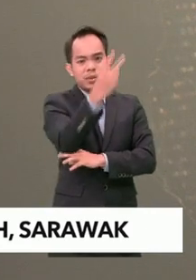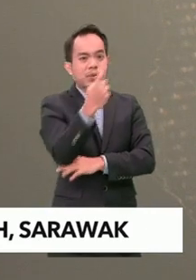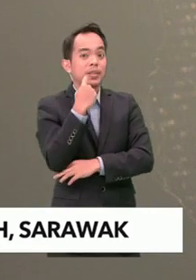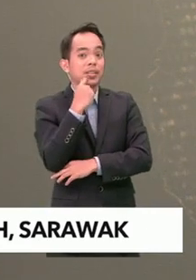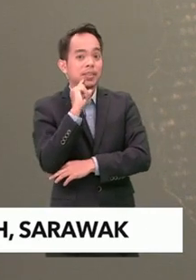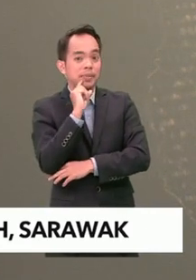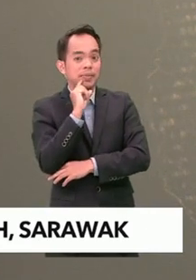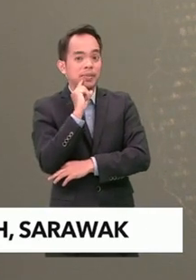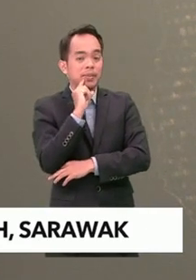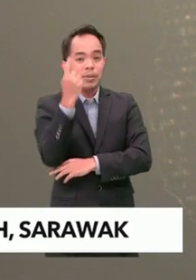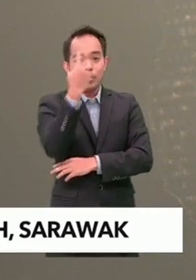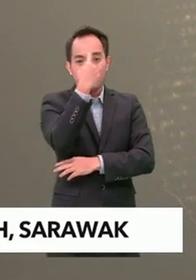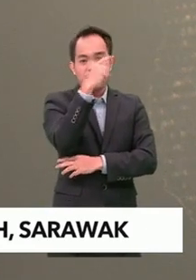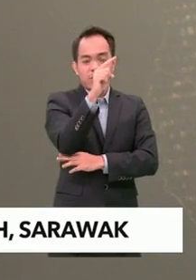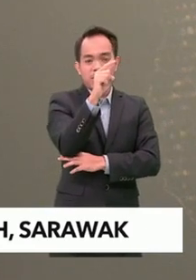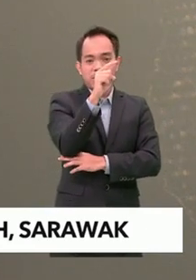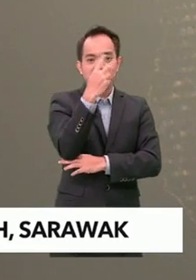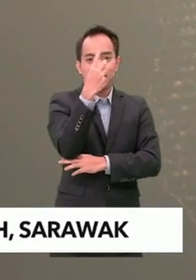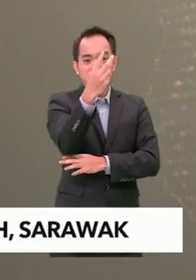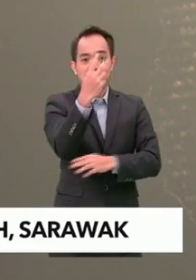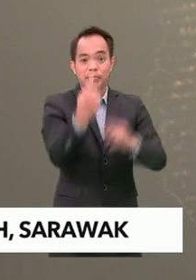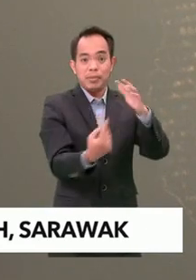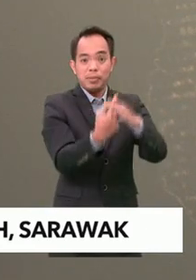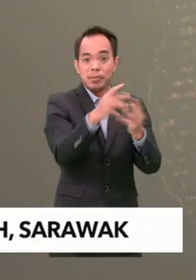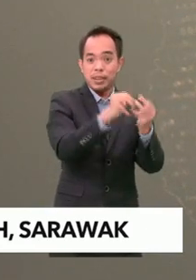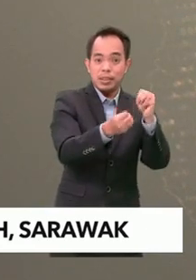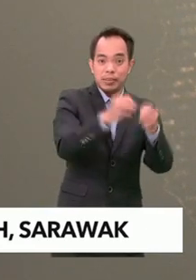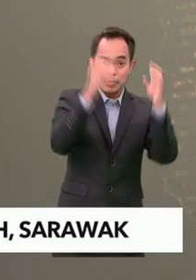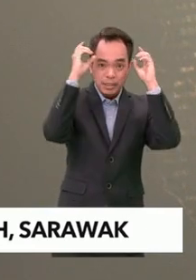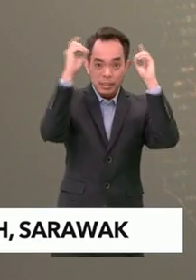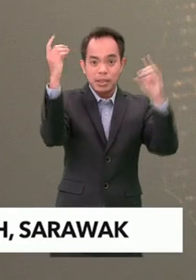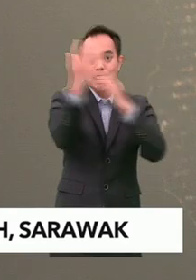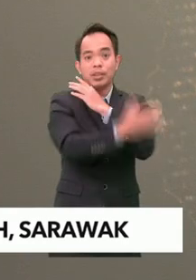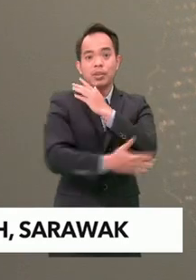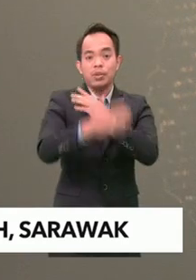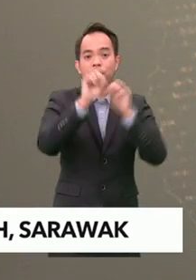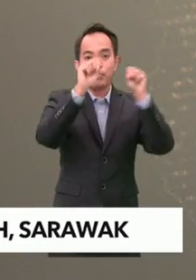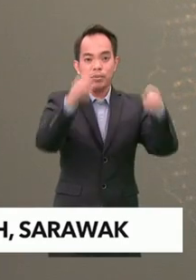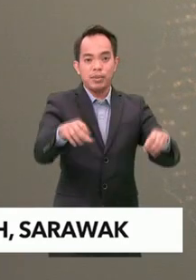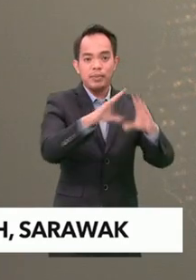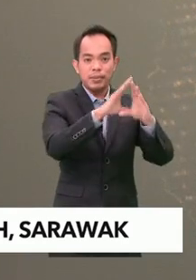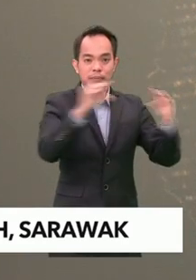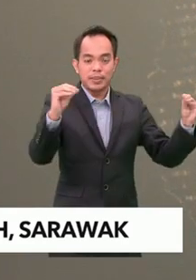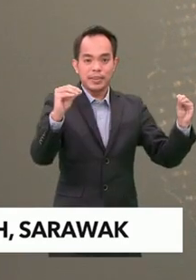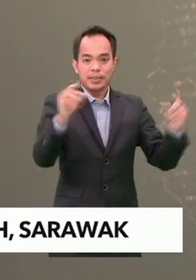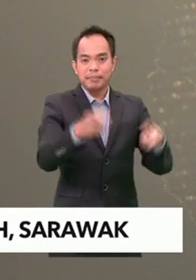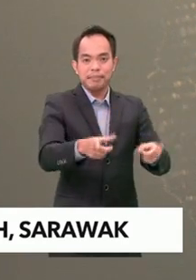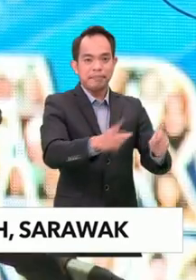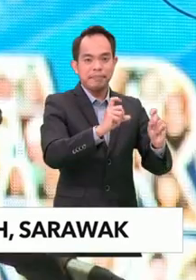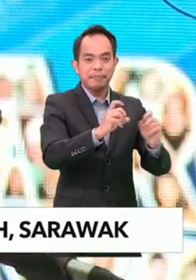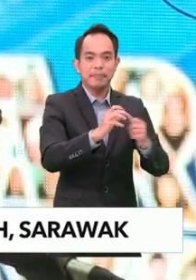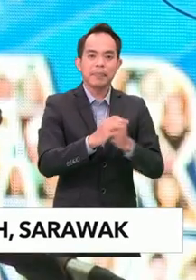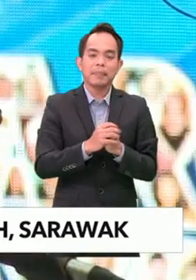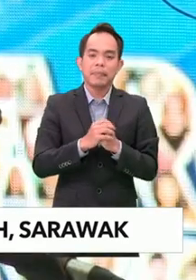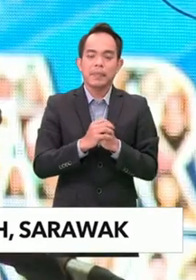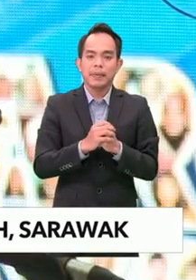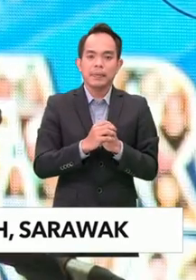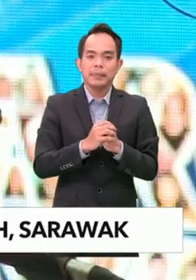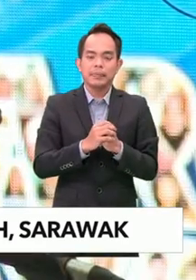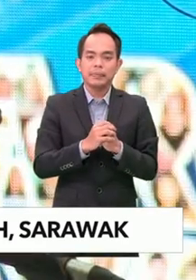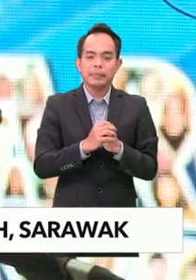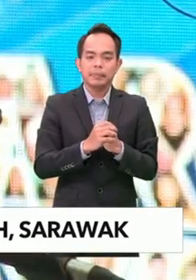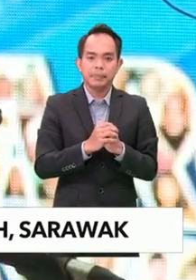tersebut dalam memastikan isu yang membelenggu pendidikan negara itu dapat diatasi dengan segera. Saya